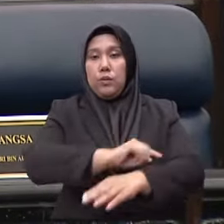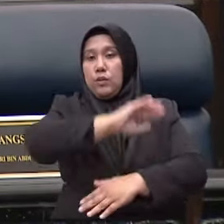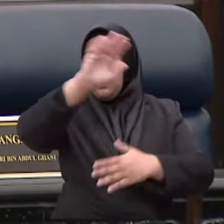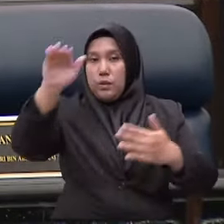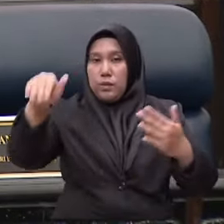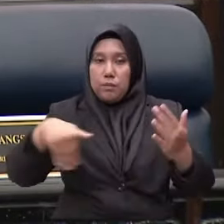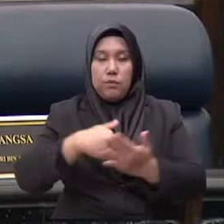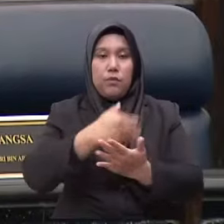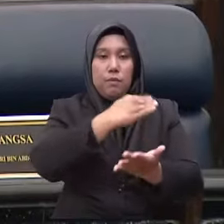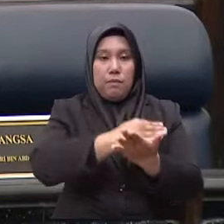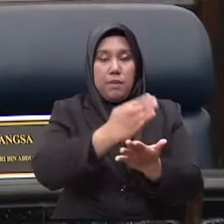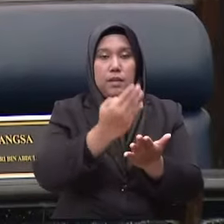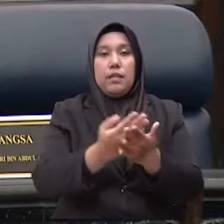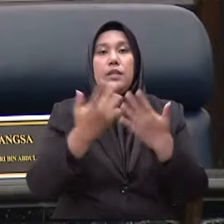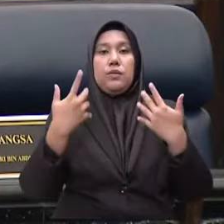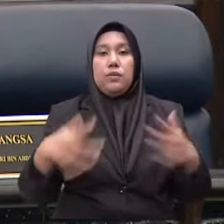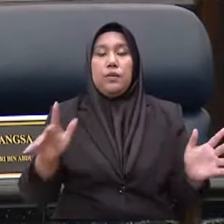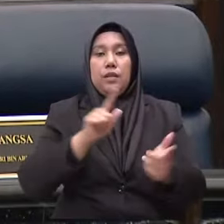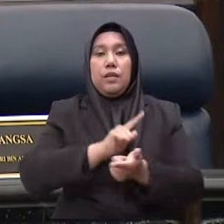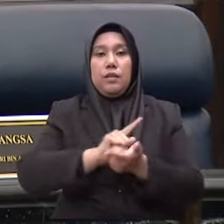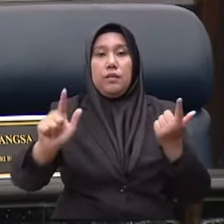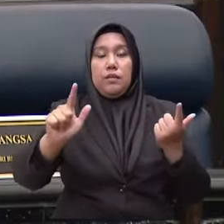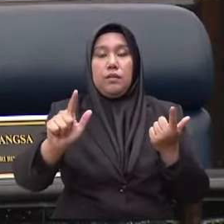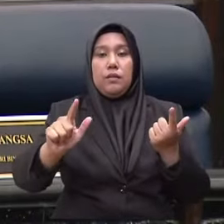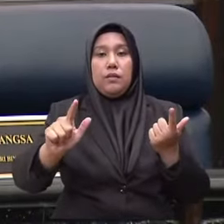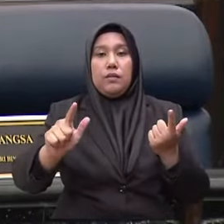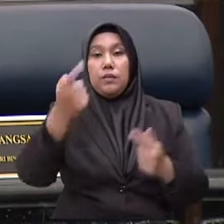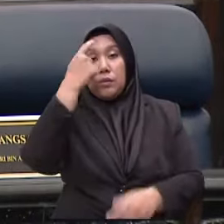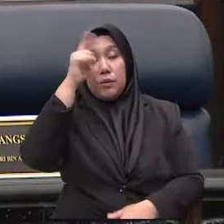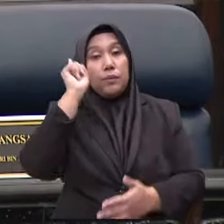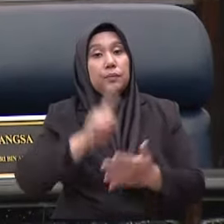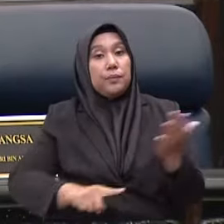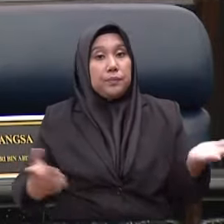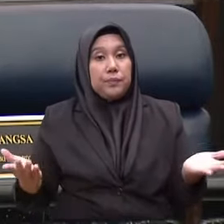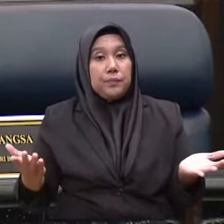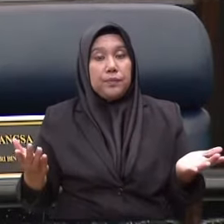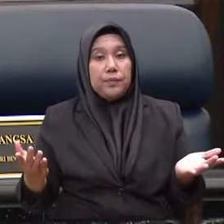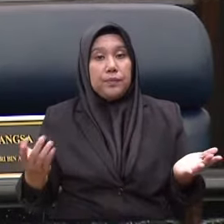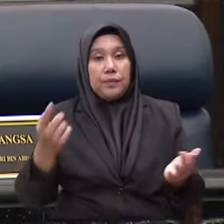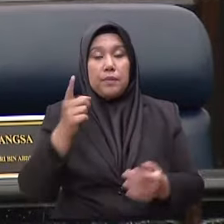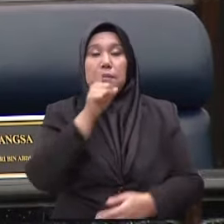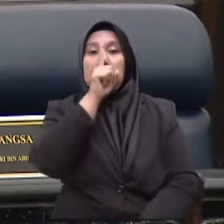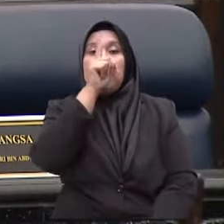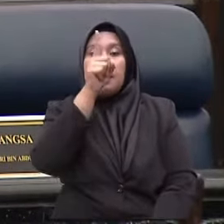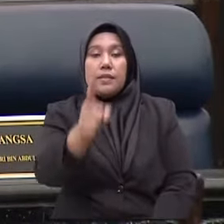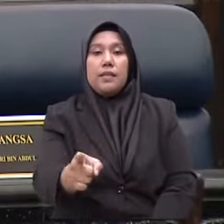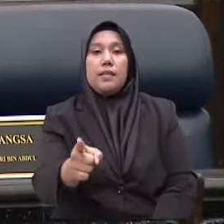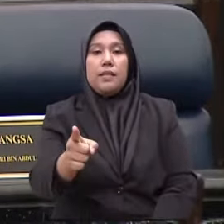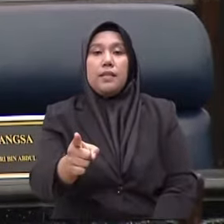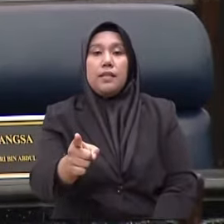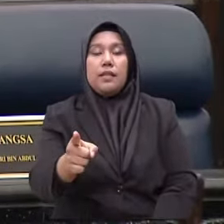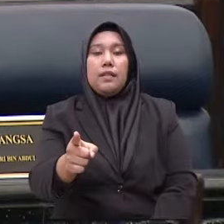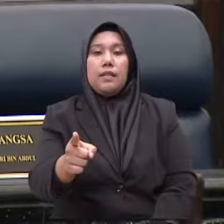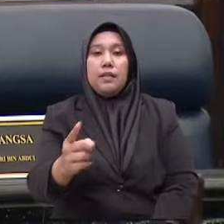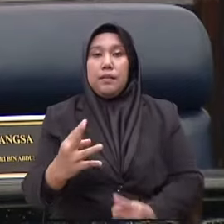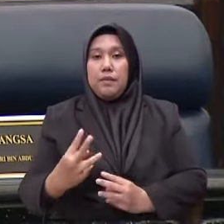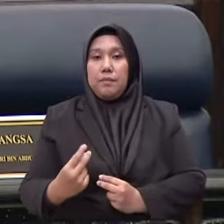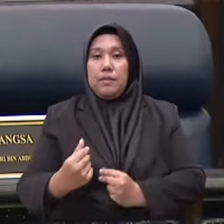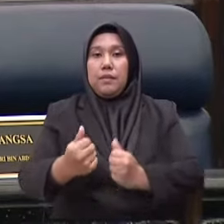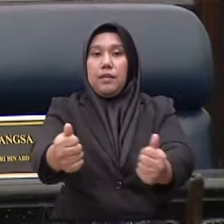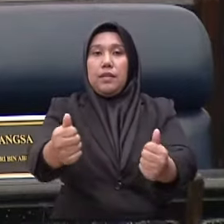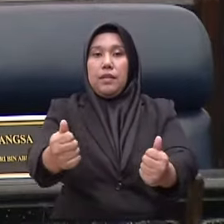bajet yang telah kita Lulus ini untuk apa untuk kita pastikan bahawa perjalanan ekonomi